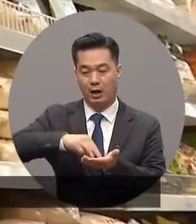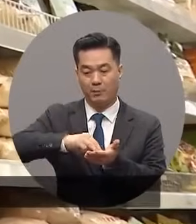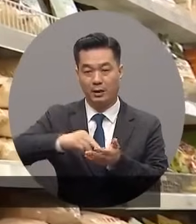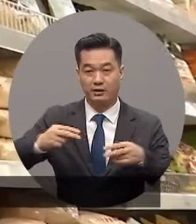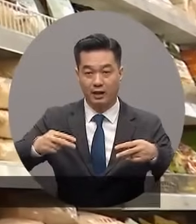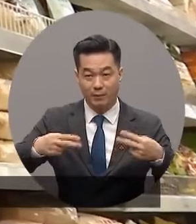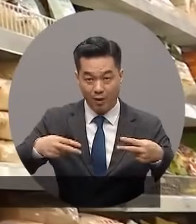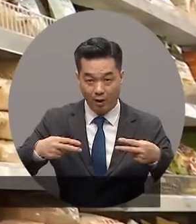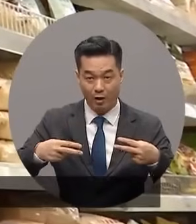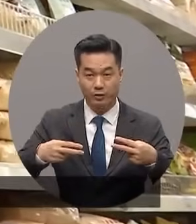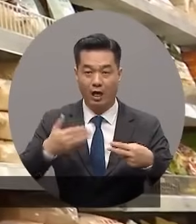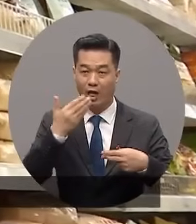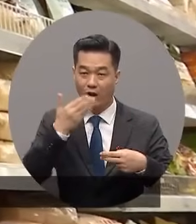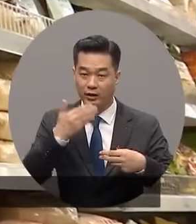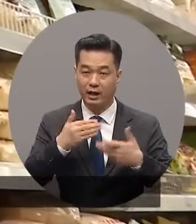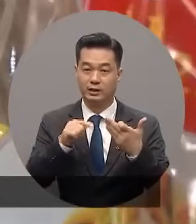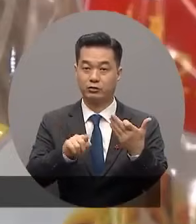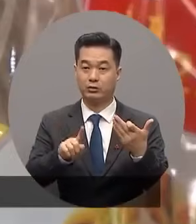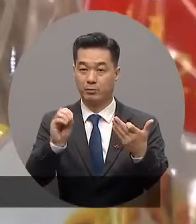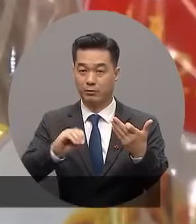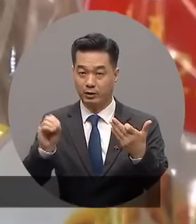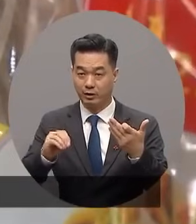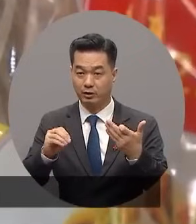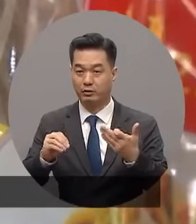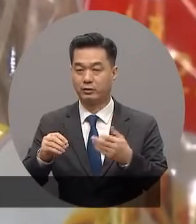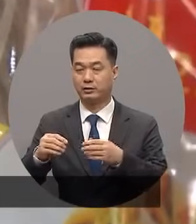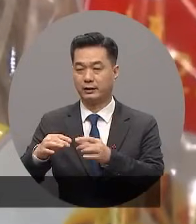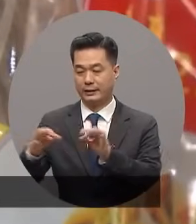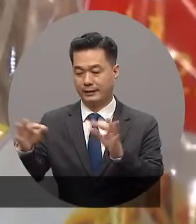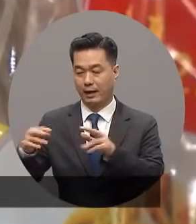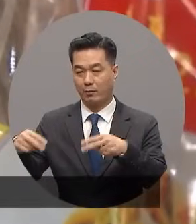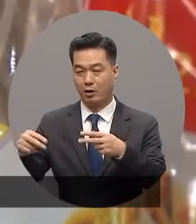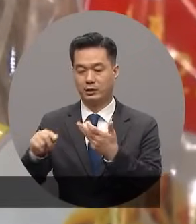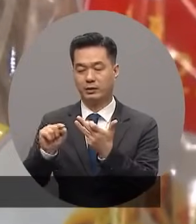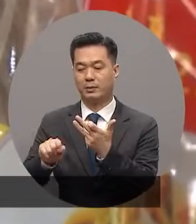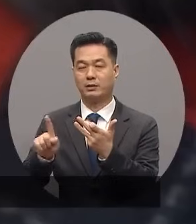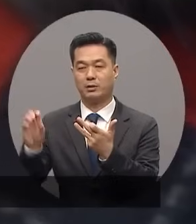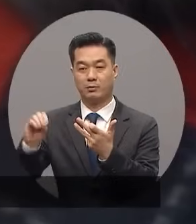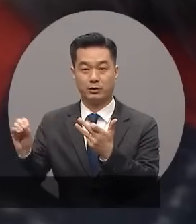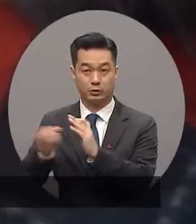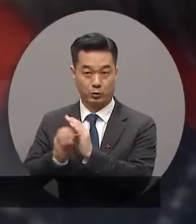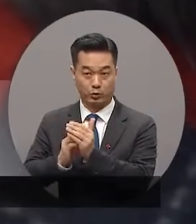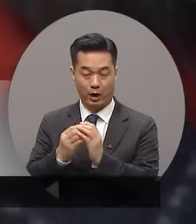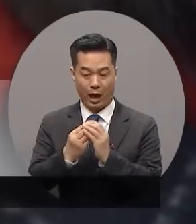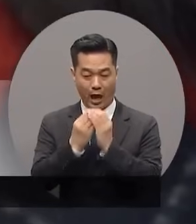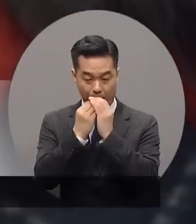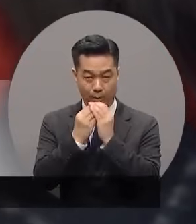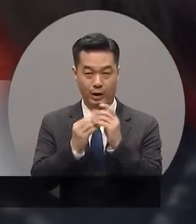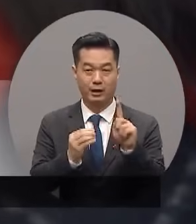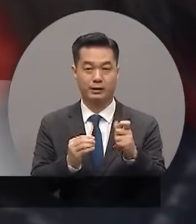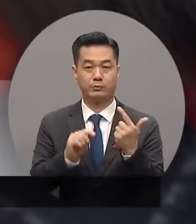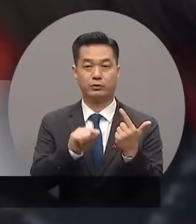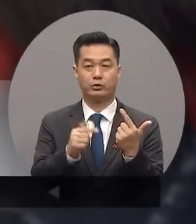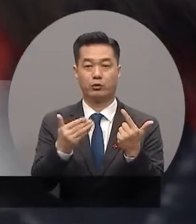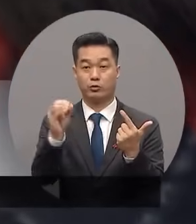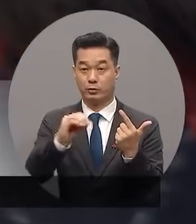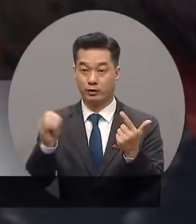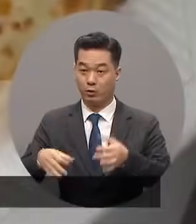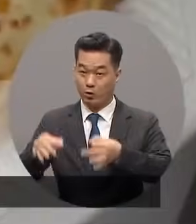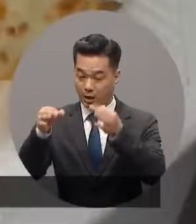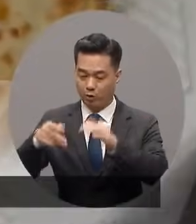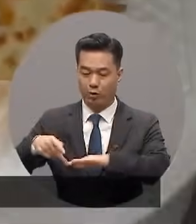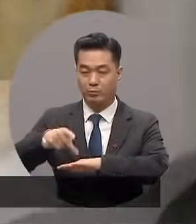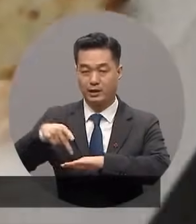설탕 19.1%, 당면 18.1% 순이었습니다. 또 외식 물가는 햄버거가 16.9% 올랐고